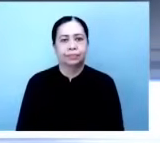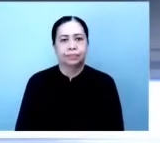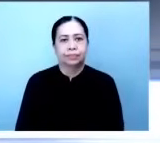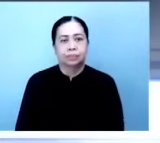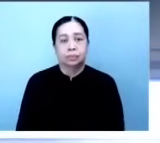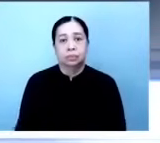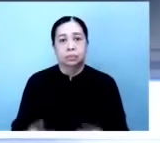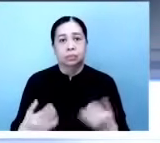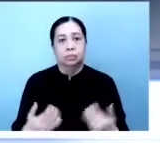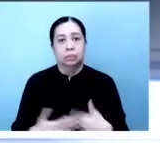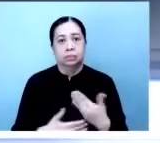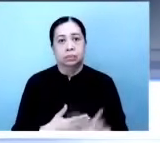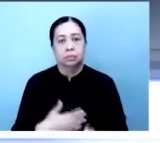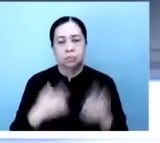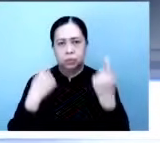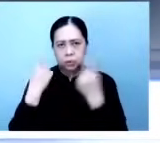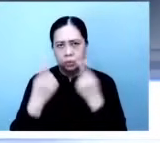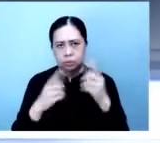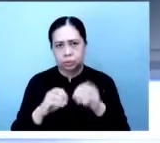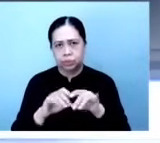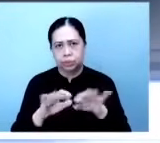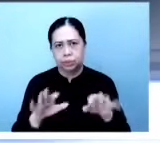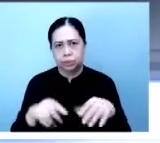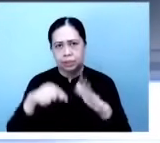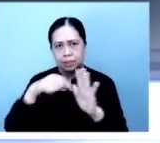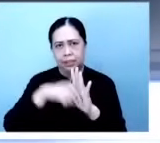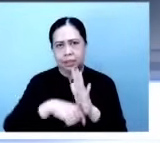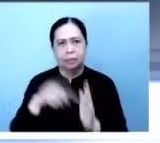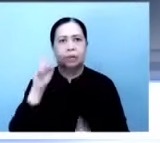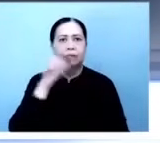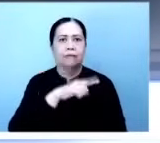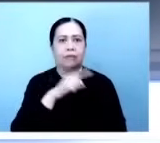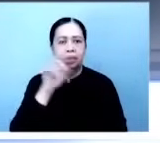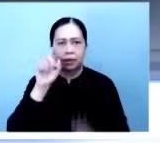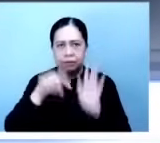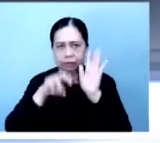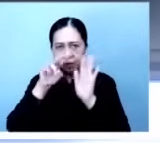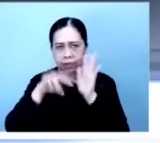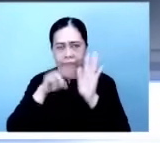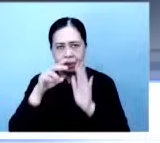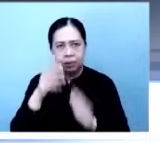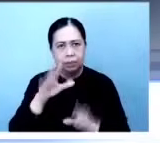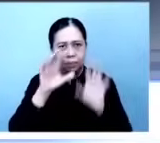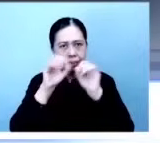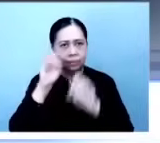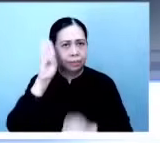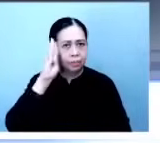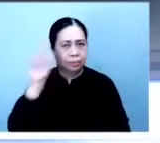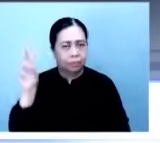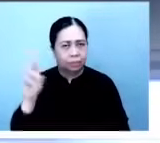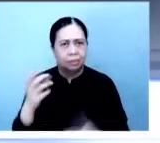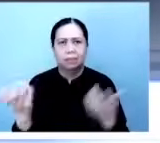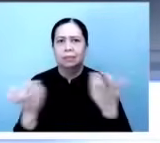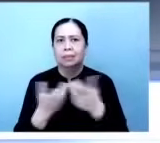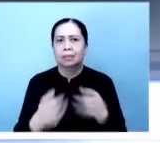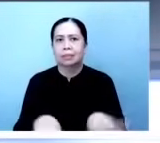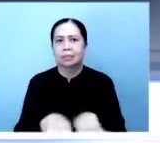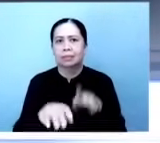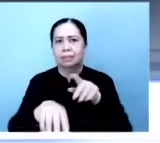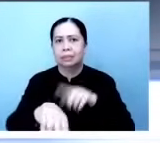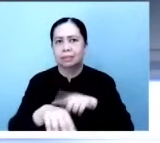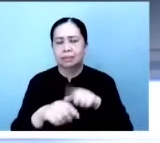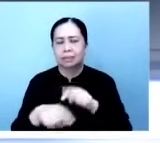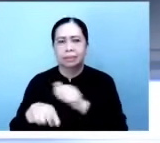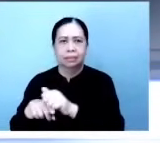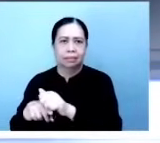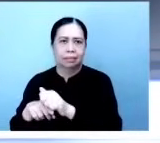Ikinababahala ng pamahalaan ang mga kumakalat na deepfake video ni Pangulong Bongbong Marcos. Isinakto pa raw ito sa balikatan exercises ng